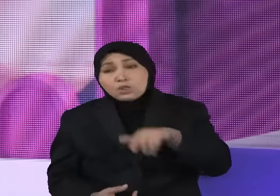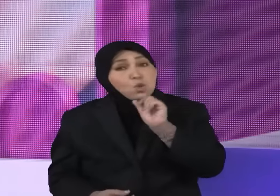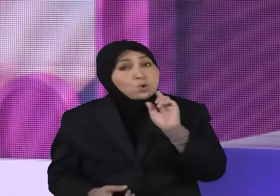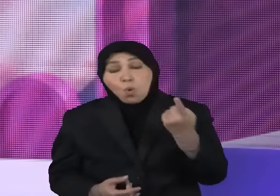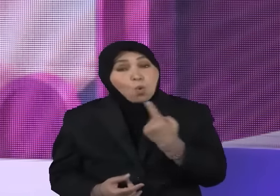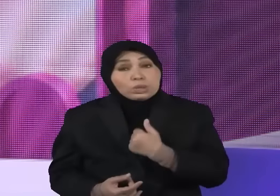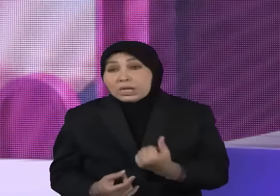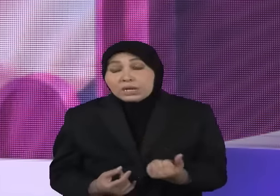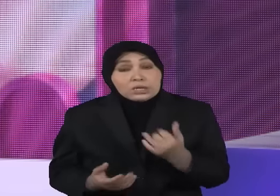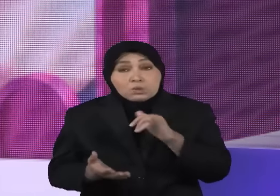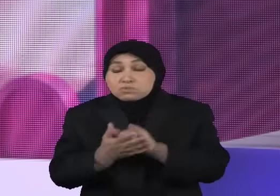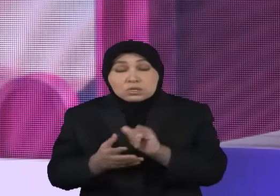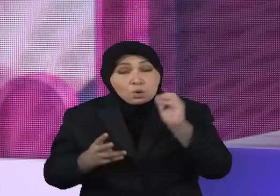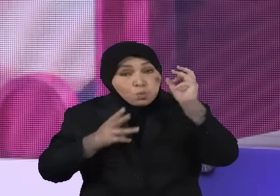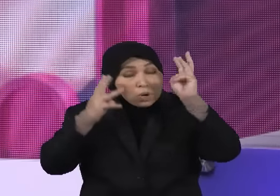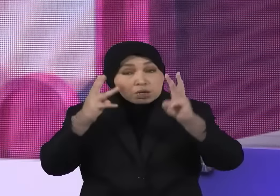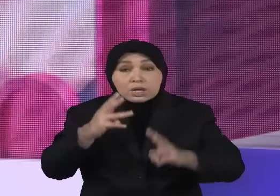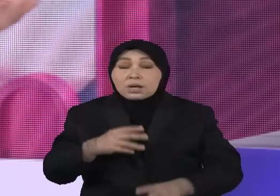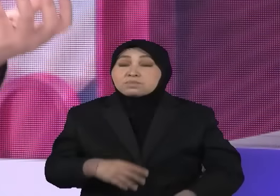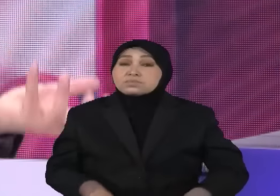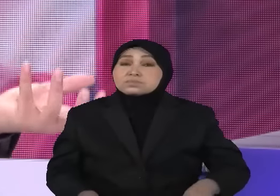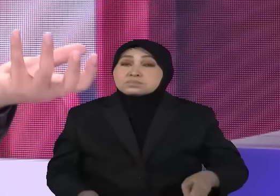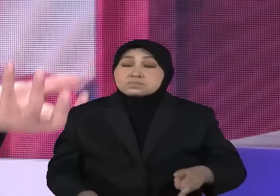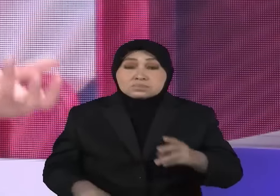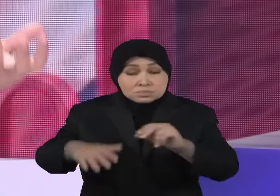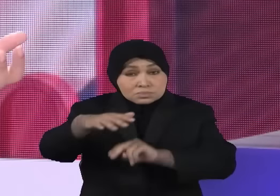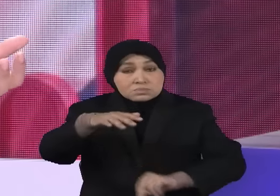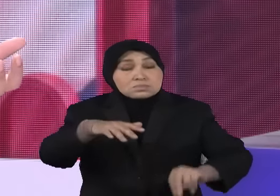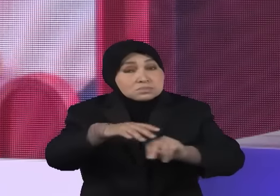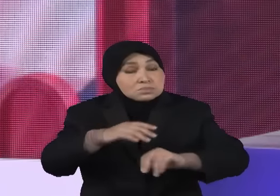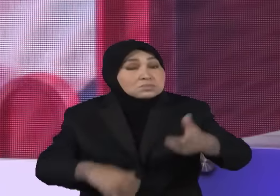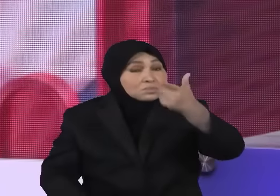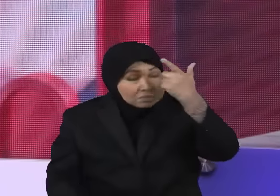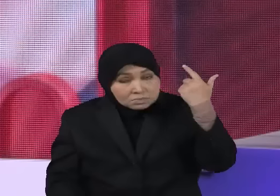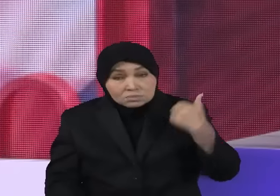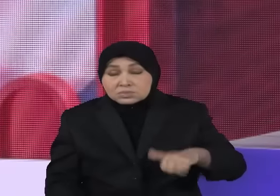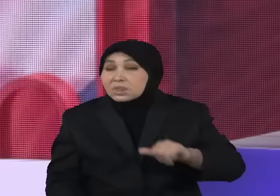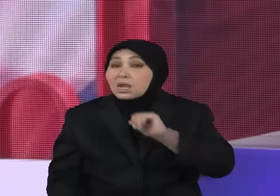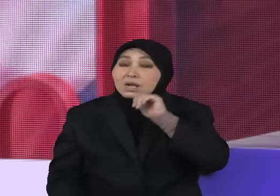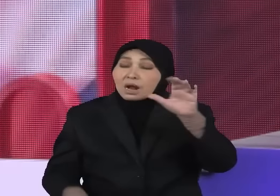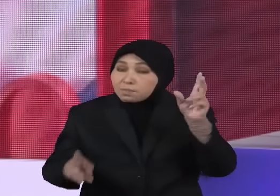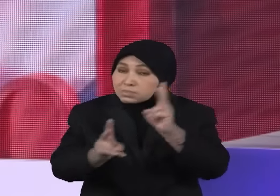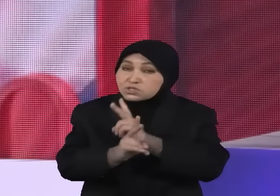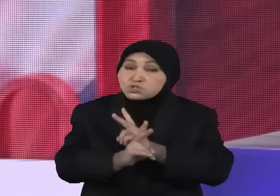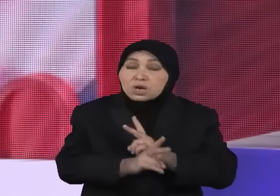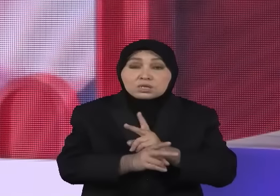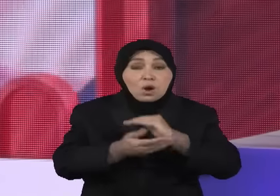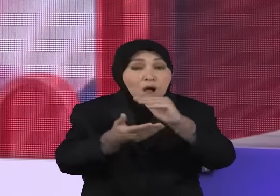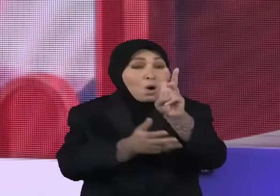bermakan hati berulam jantung, khawatir bermakan neraka kerana tidak menjaga